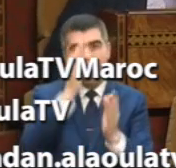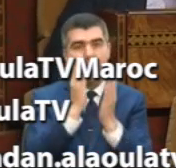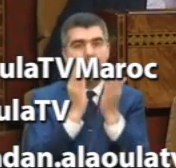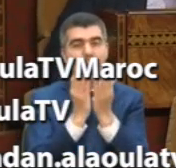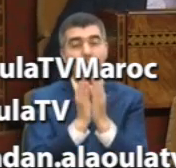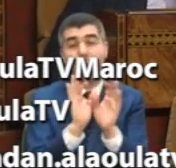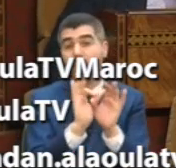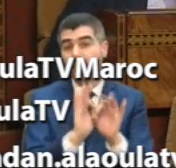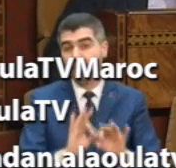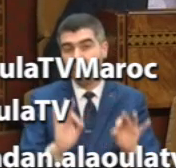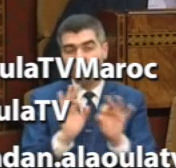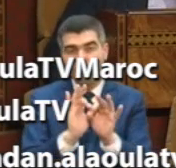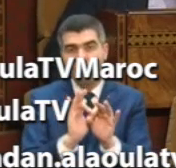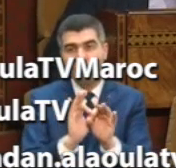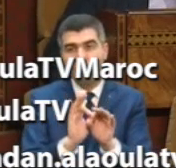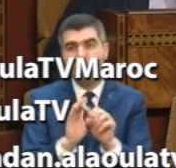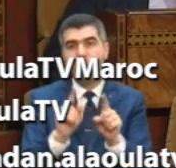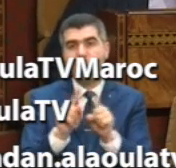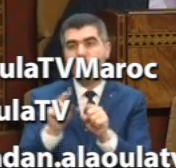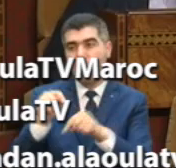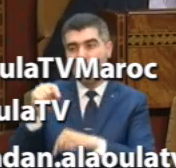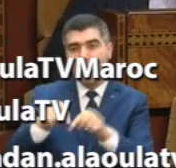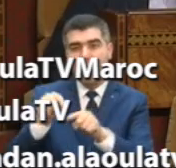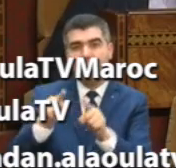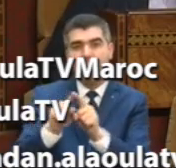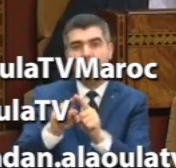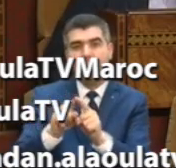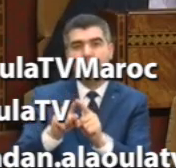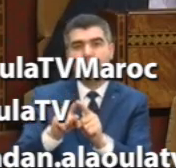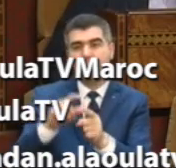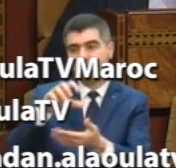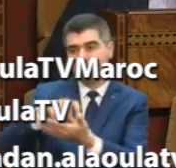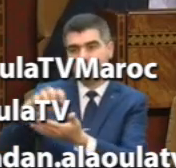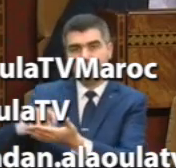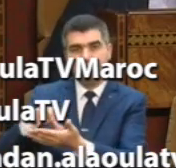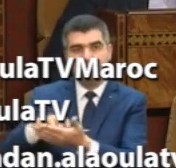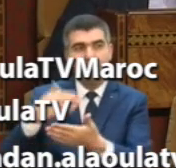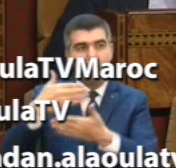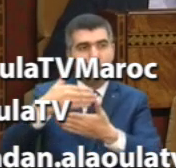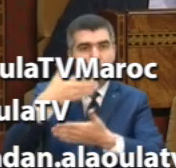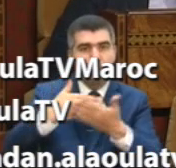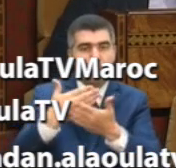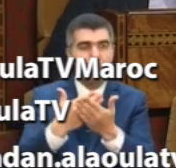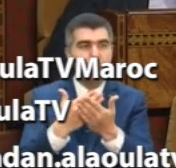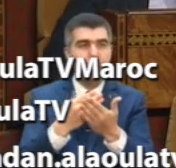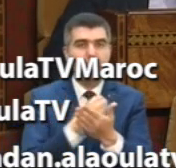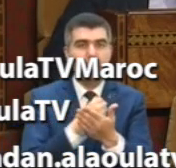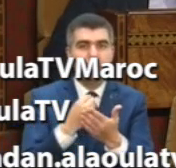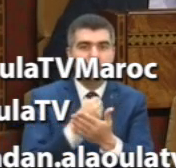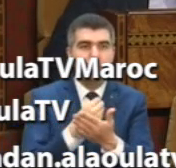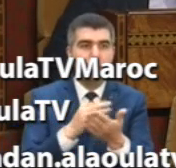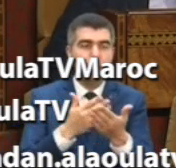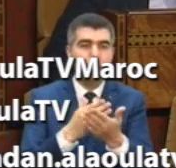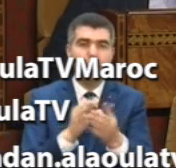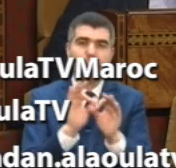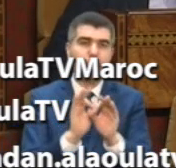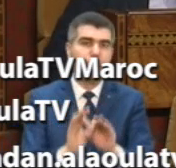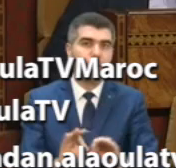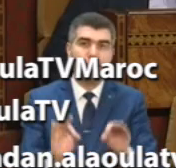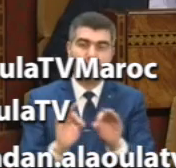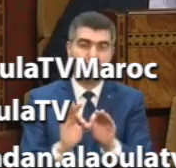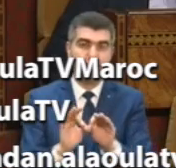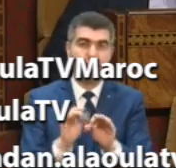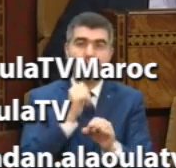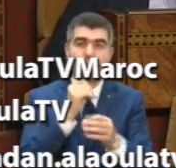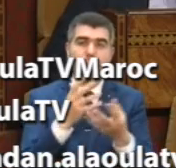مؤسسات فعلية للتنمية وقدرتها للخروج من الهشاشة إلى العيش الكريم. كما